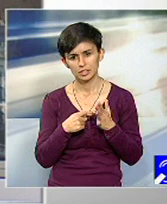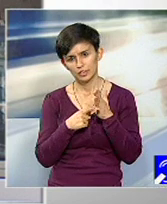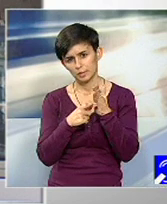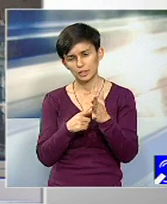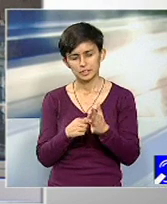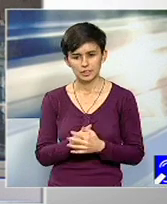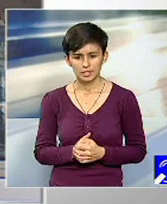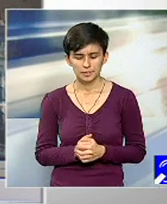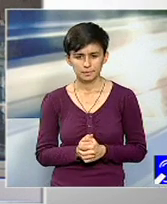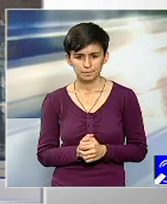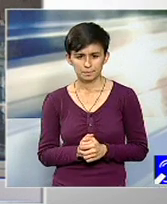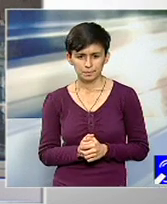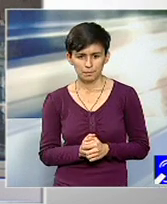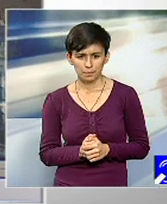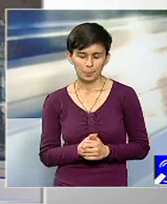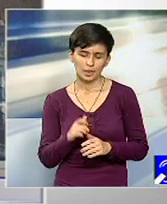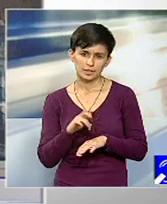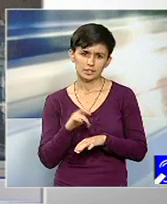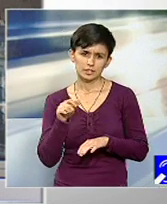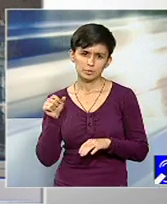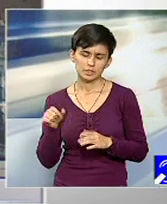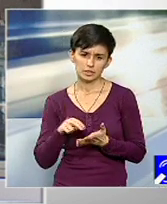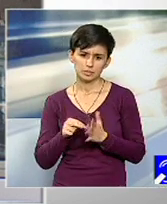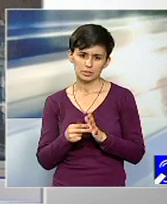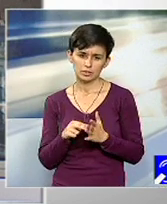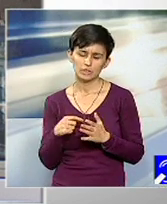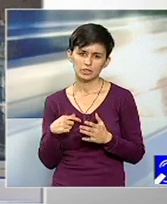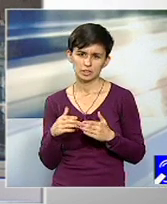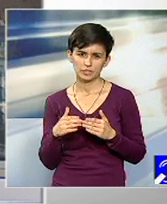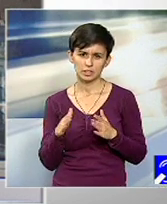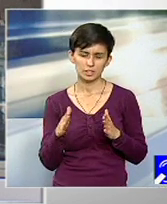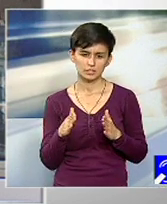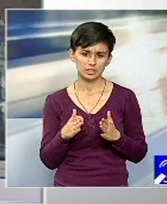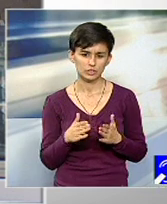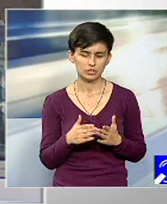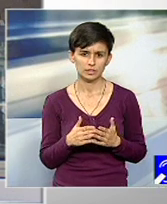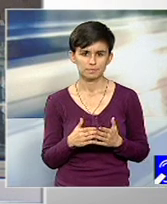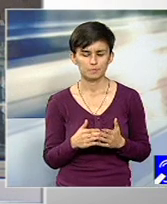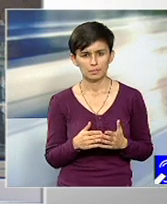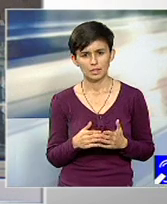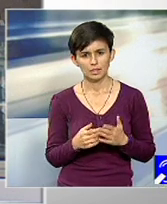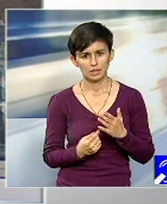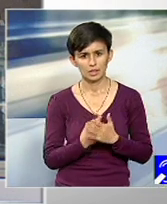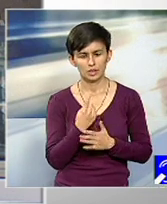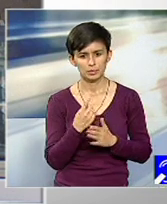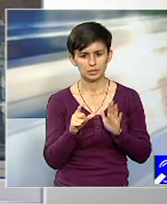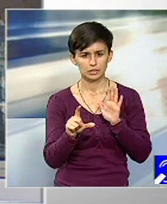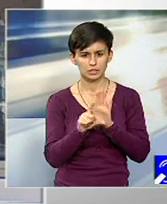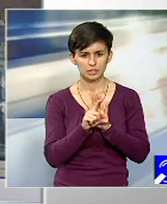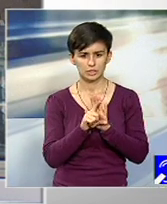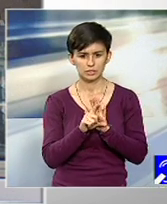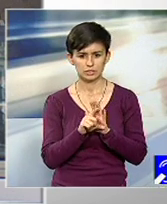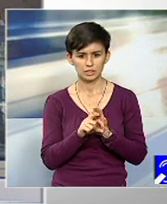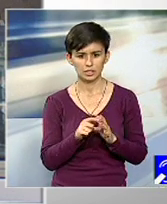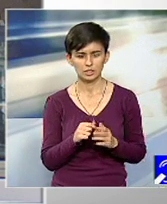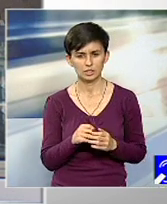siguranță o să sensibilizăm și producătorii să fie deschiși spre așa ceva, mai ales că de curând a apărut legislația ceea ce privește filmele